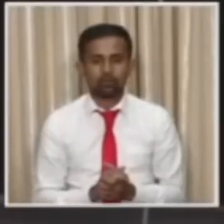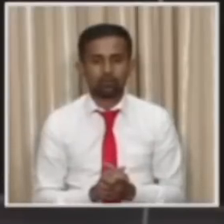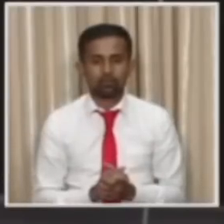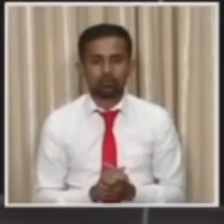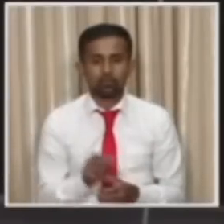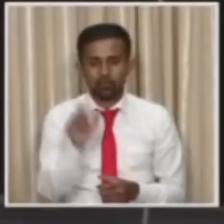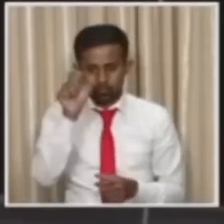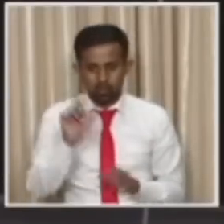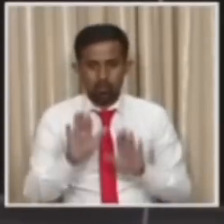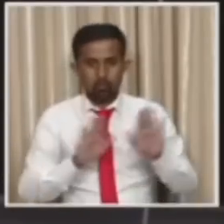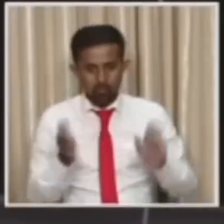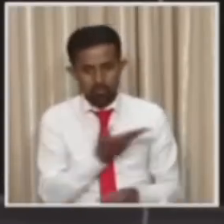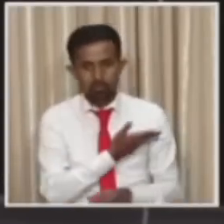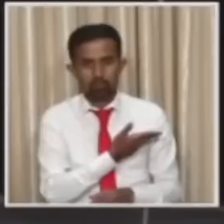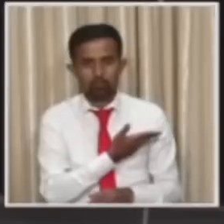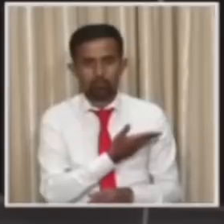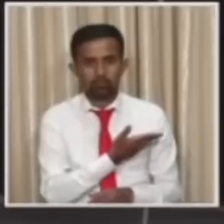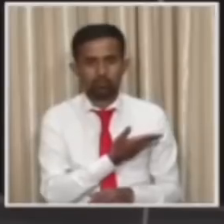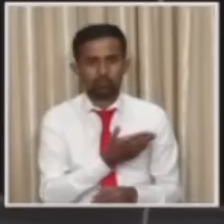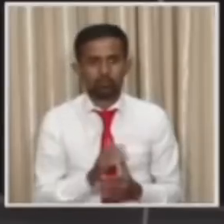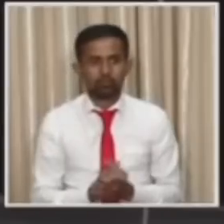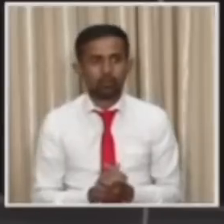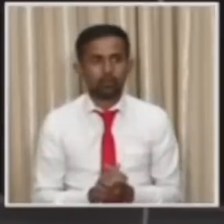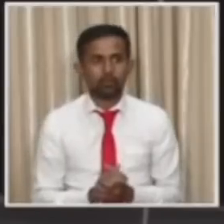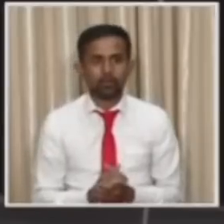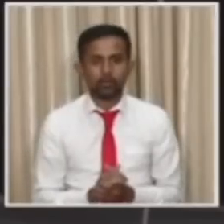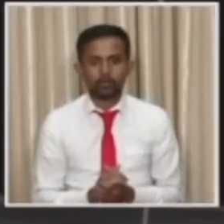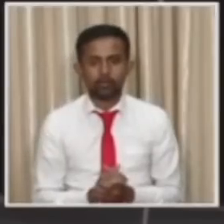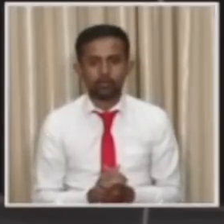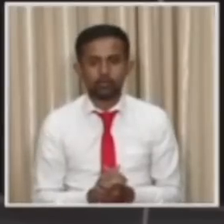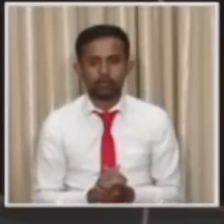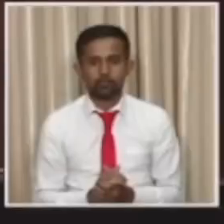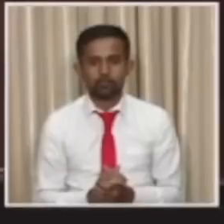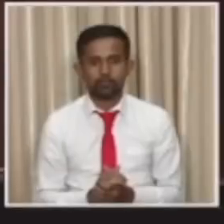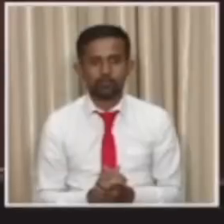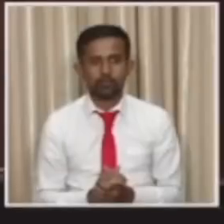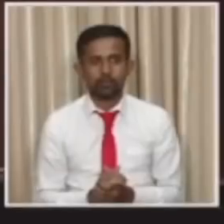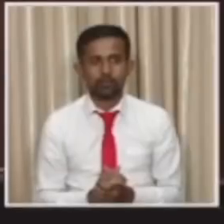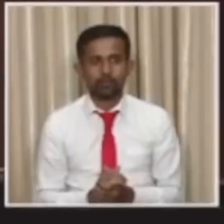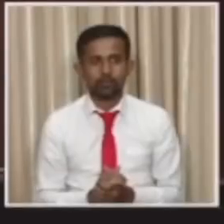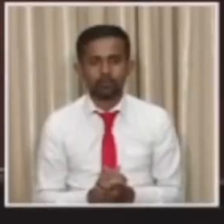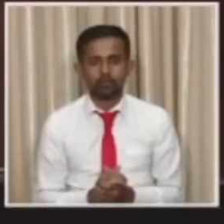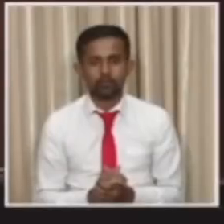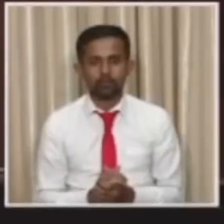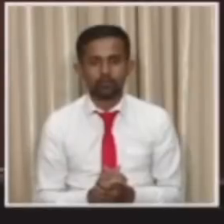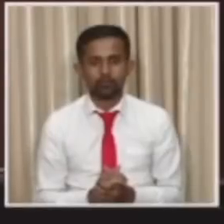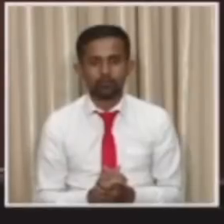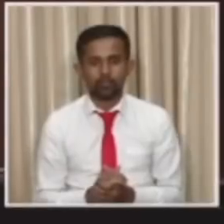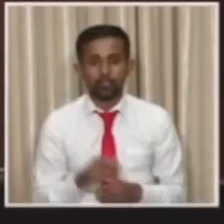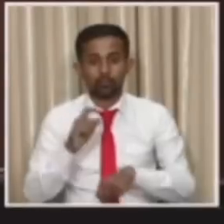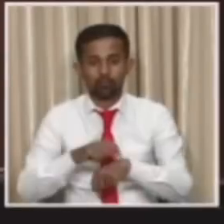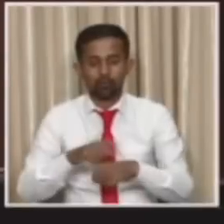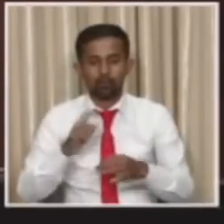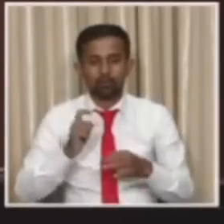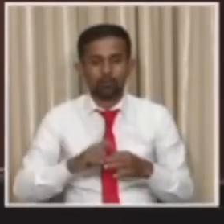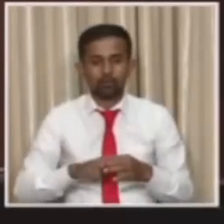ඔබතුමා සභාව පාලනය කරන්න වාඩි වෙන්න කියන්නේ නිශ්ශබ්ද වෙන්න මේ කරු මන්ත්‍රීතුමාලා මේ මේ මේ මේ අපේ වෙලාව සම්බන්ධයෙන්